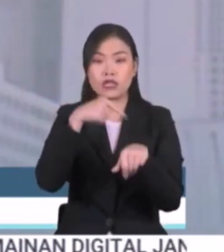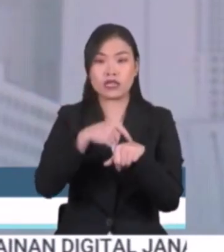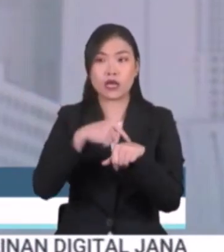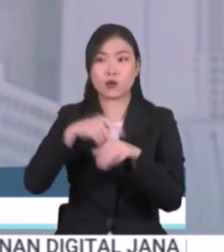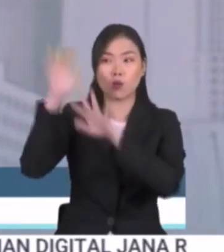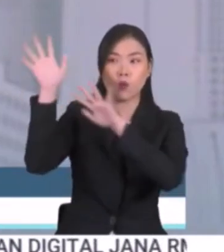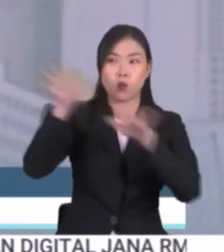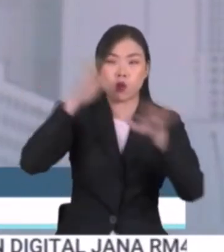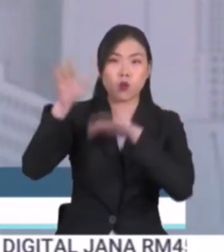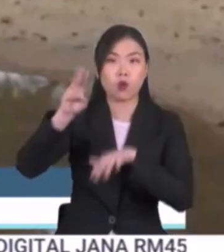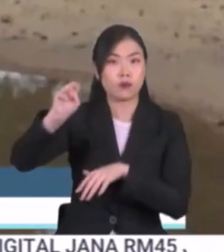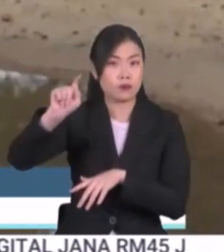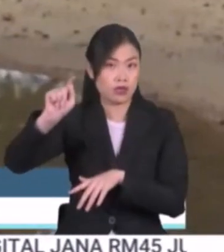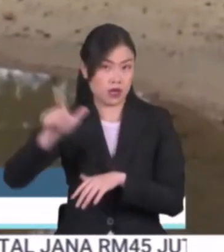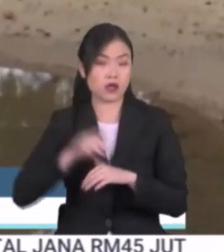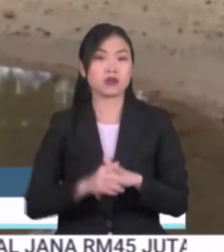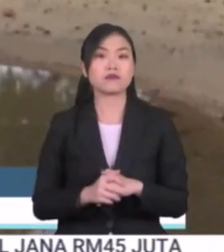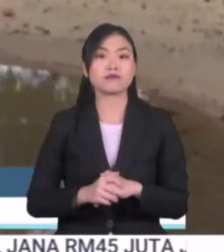musim berkenaan.